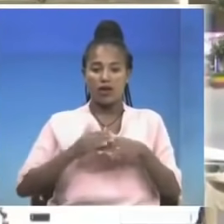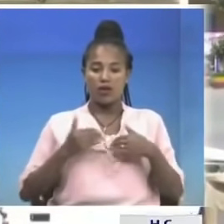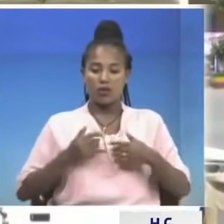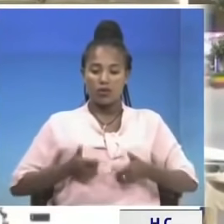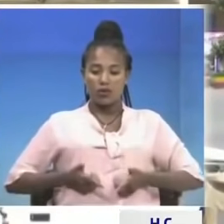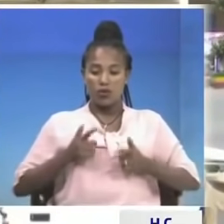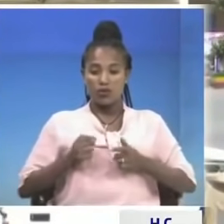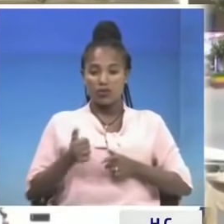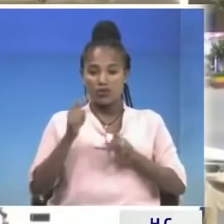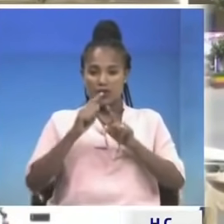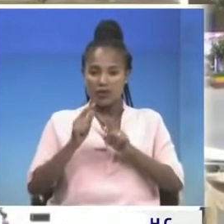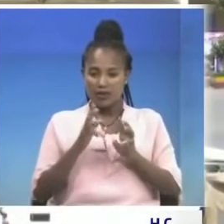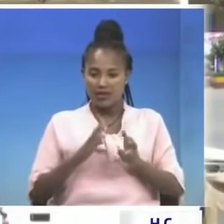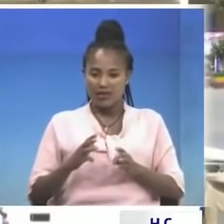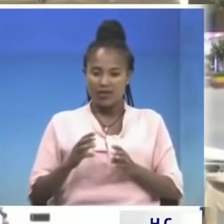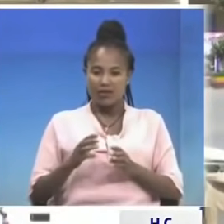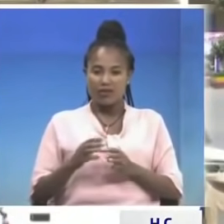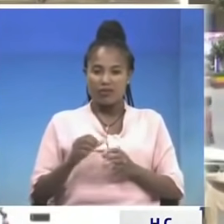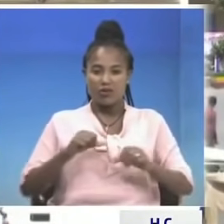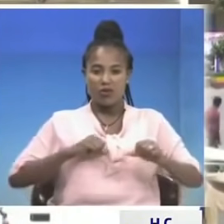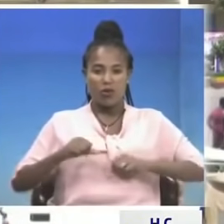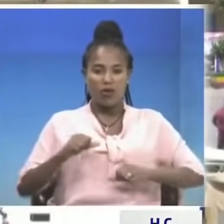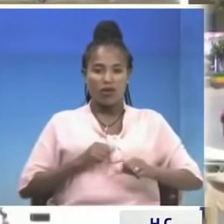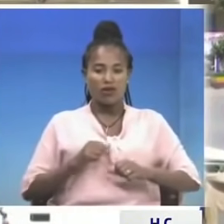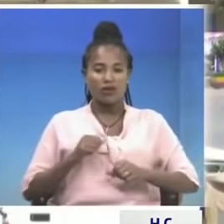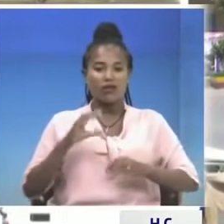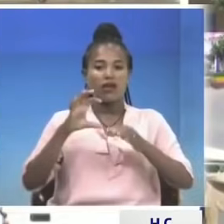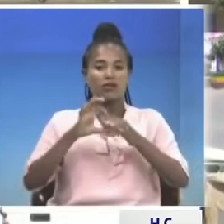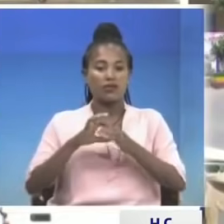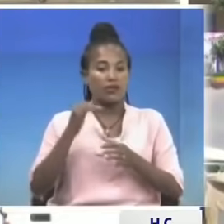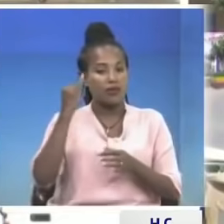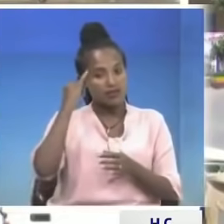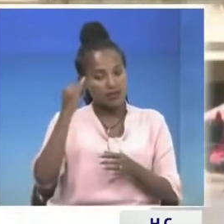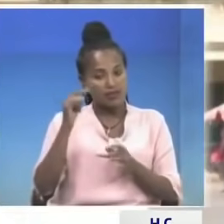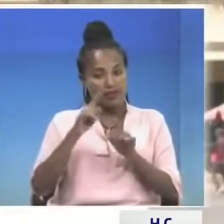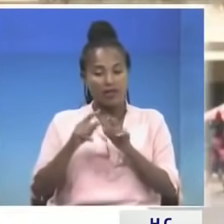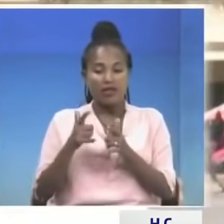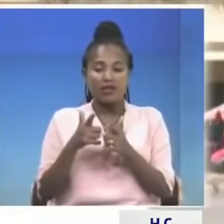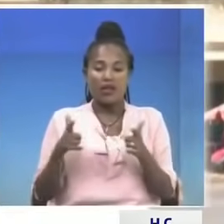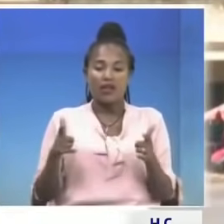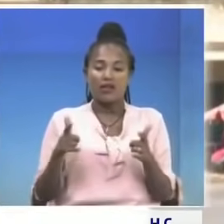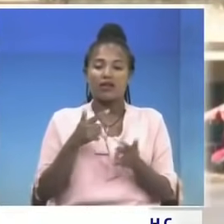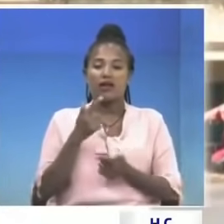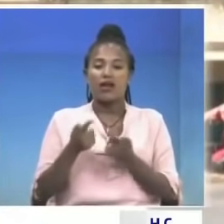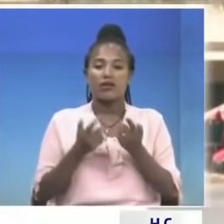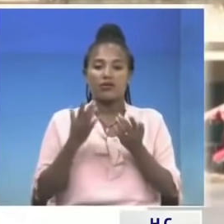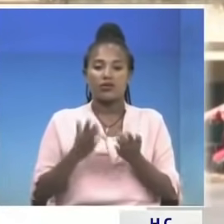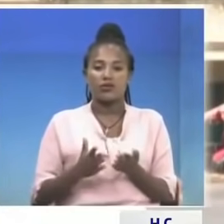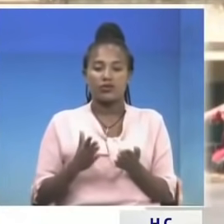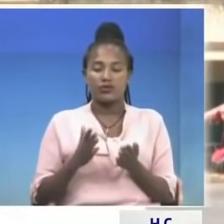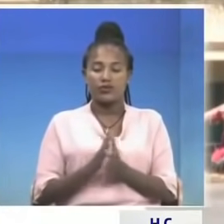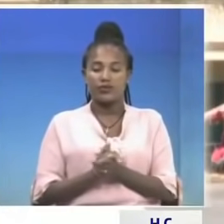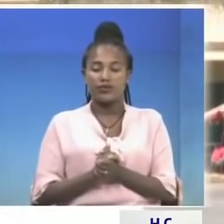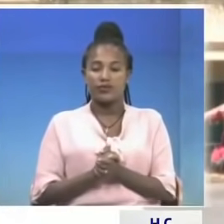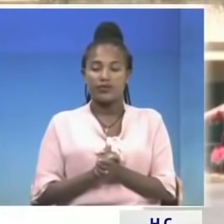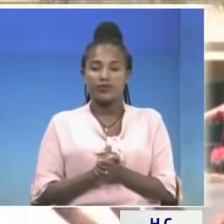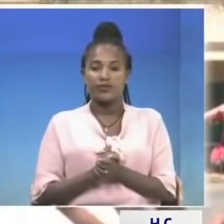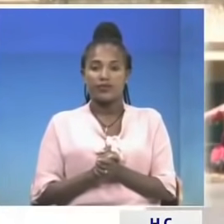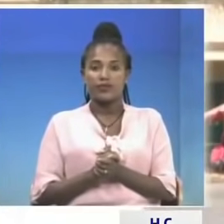ውድነት በተለያየ መንገድ በሴራ የተጠለፈ ነው ብዬ ነው የማስበው፣ እንደኔ ማለት ነው። በተለይ ትላልቅ ነጋዴዎች፣ ቁንጮ ቁንጮ የሆኑ